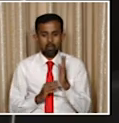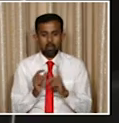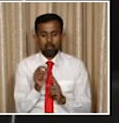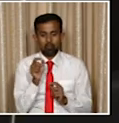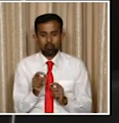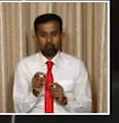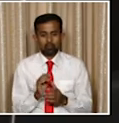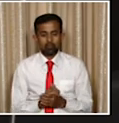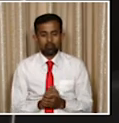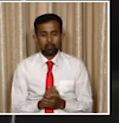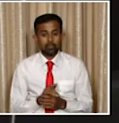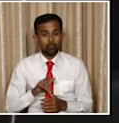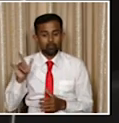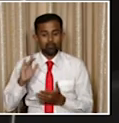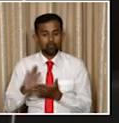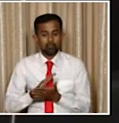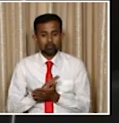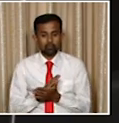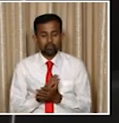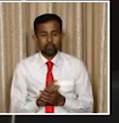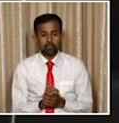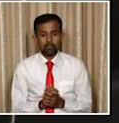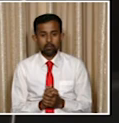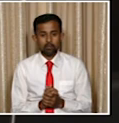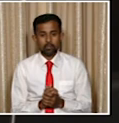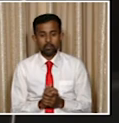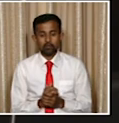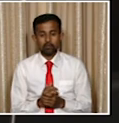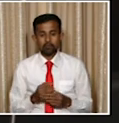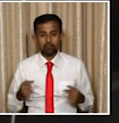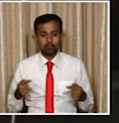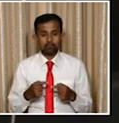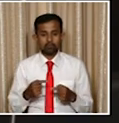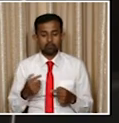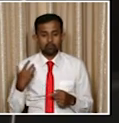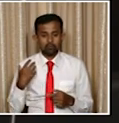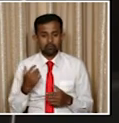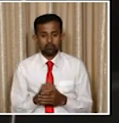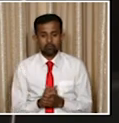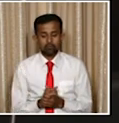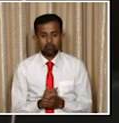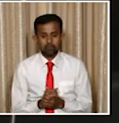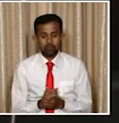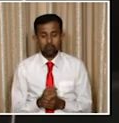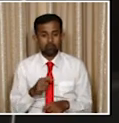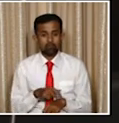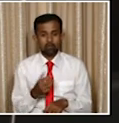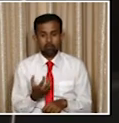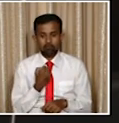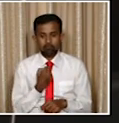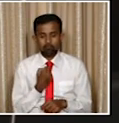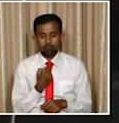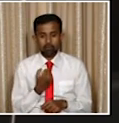சேவைகள் ஷிப்பிங் போன்ற அமைச்சுடைய விவாதமும் இருப்பதனால் குறிப்பாக புத்தள மாவட்டத்திலே பல பாலங்கள் அல் ஜித்தா என்ற